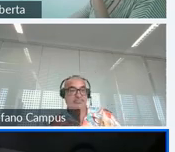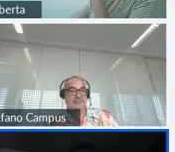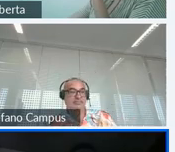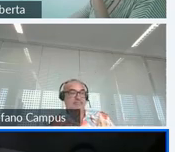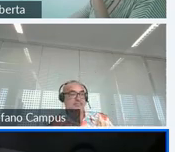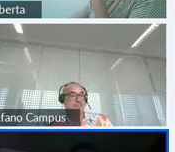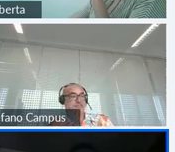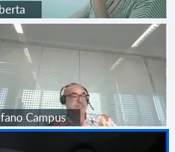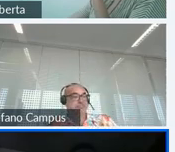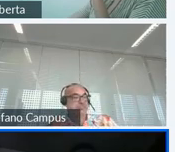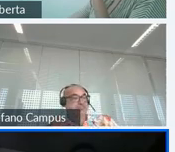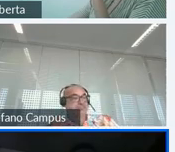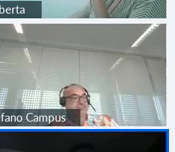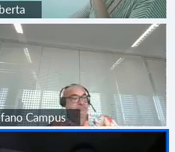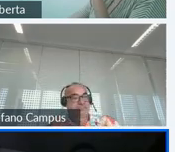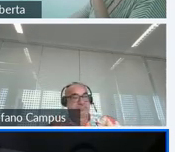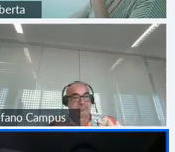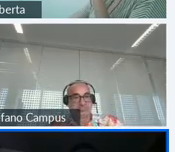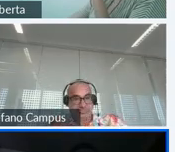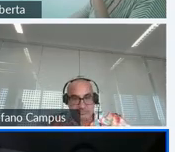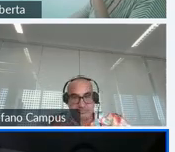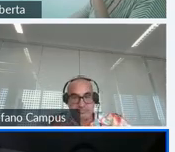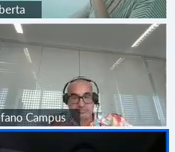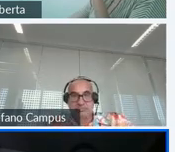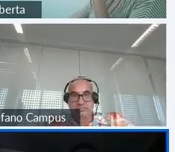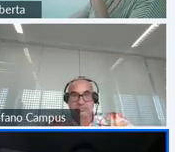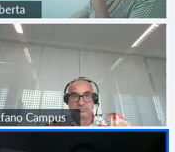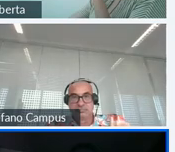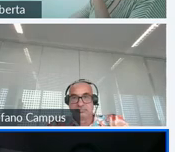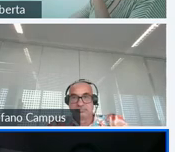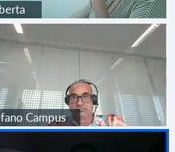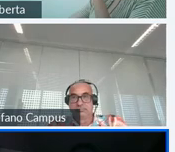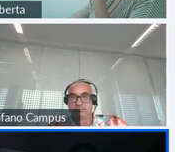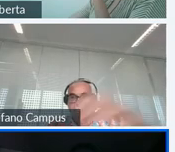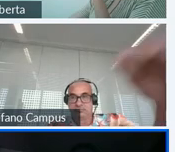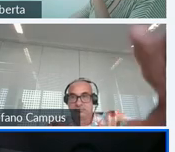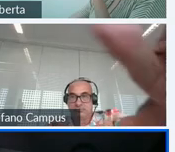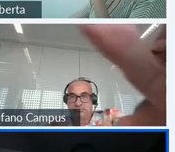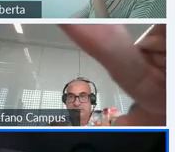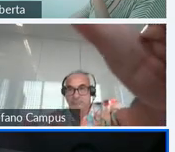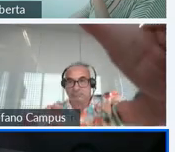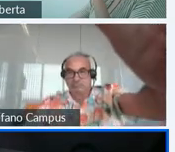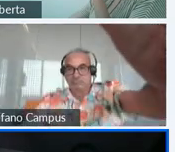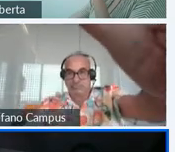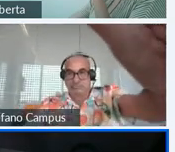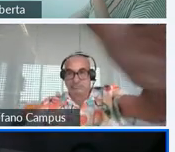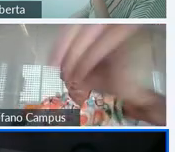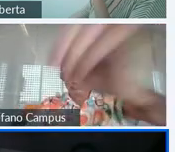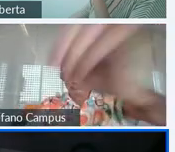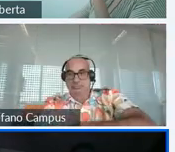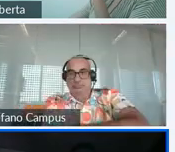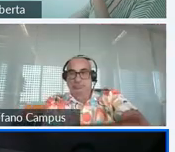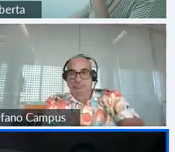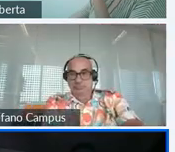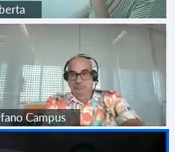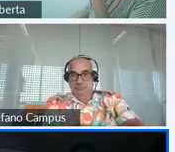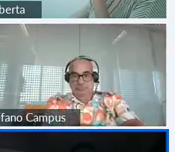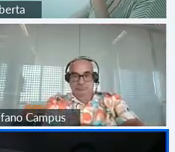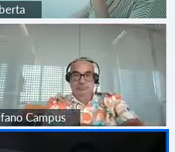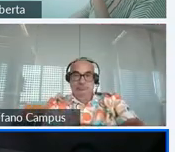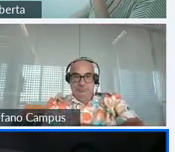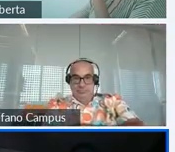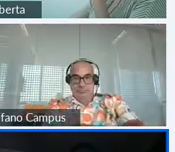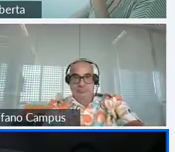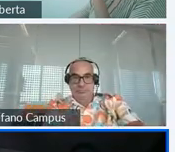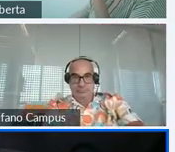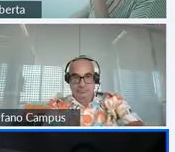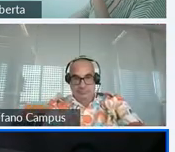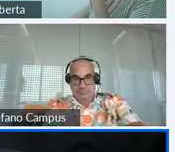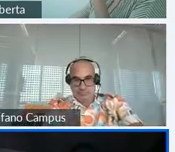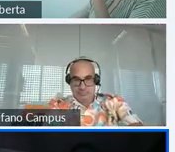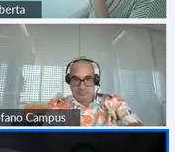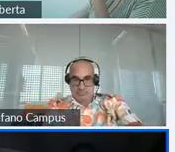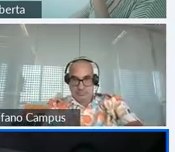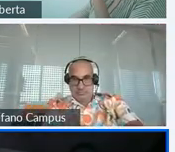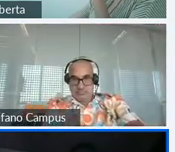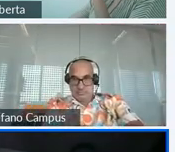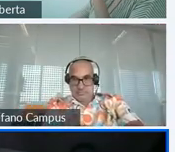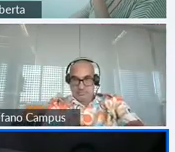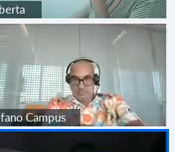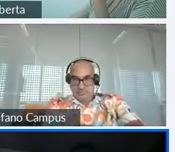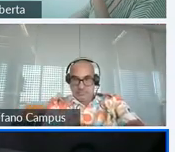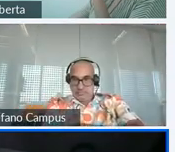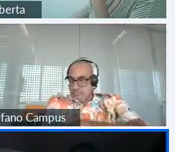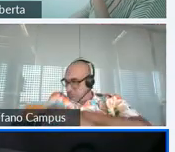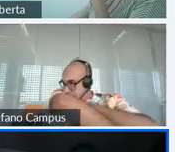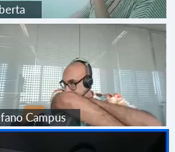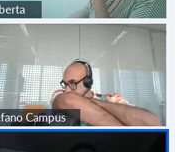un elemento costante in tutta l'attività, nel riconoscere e essere consapevoli, quindi nel costituire dati, set